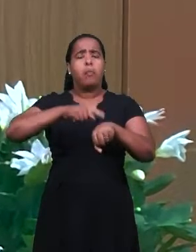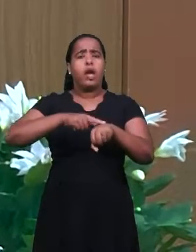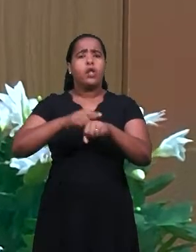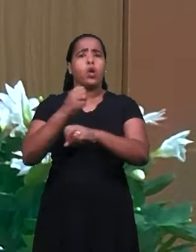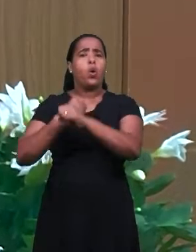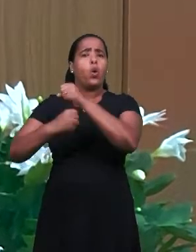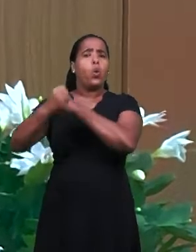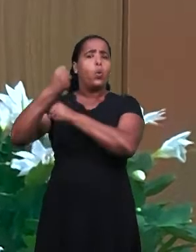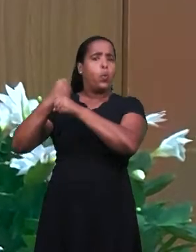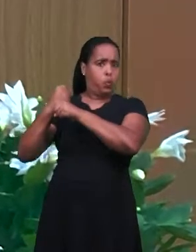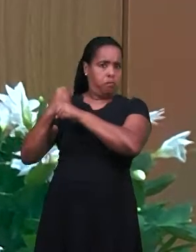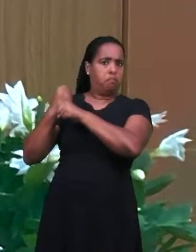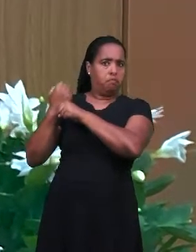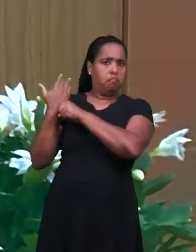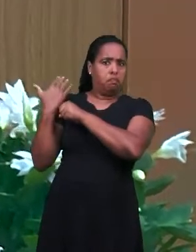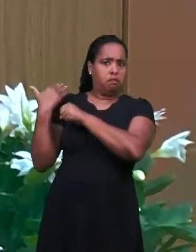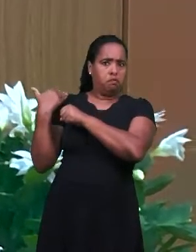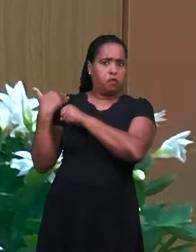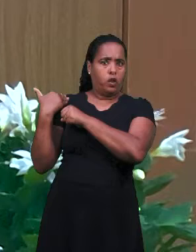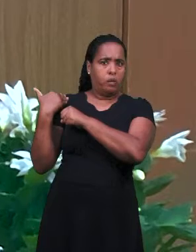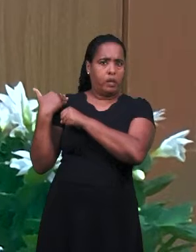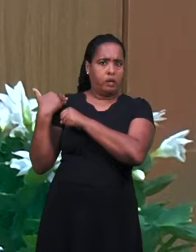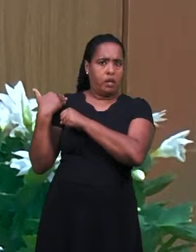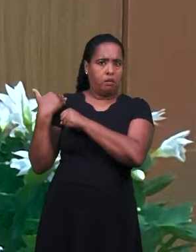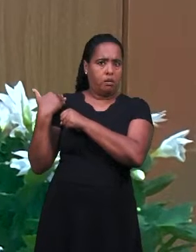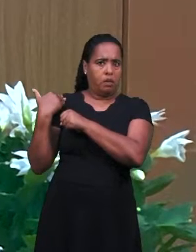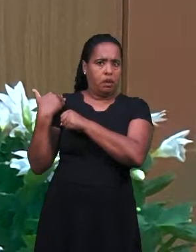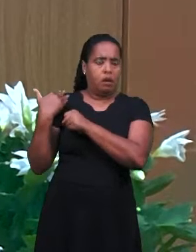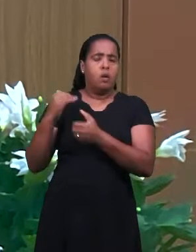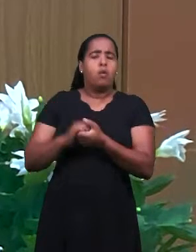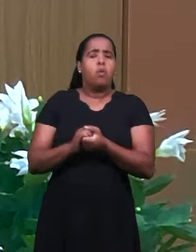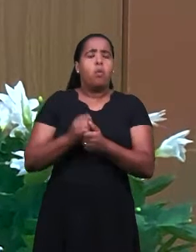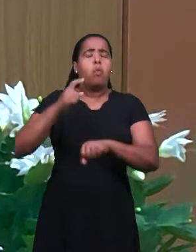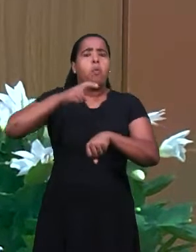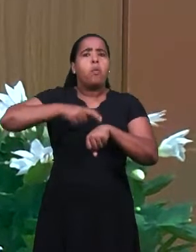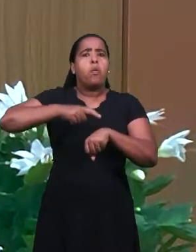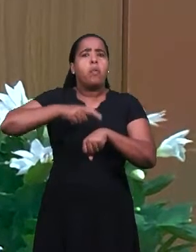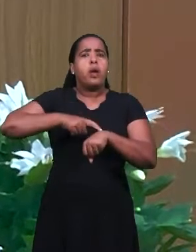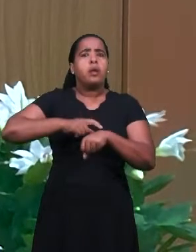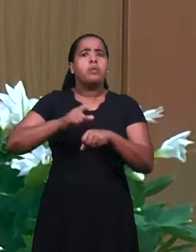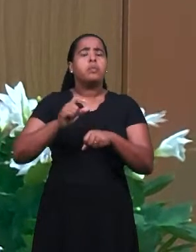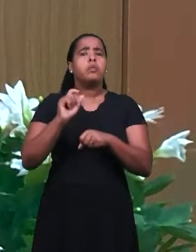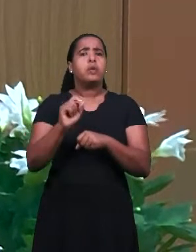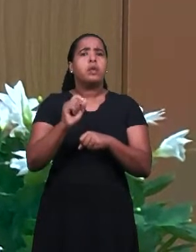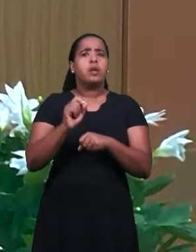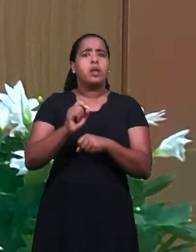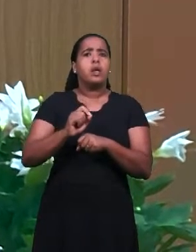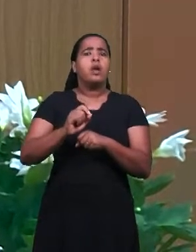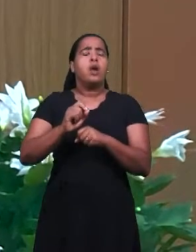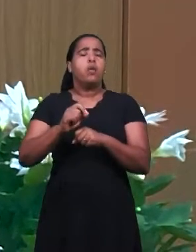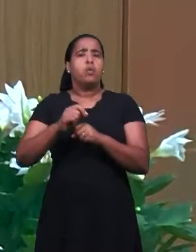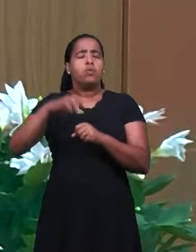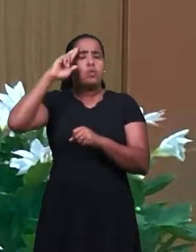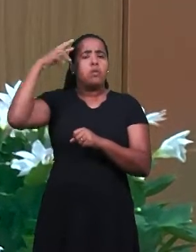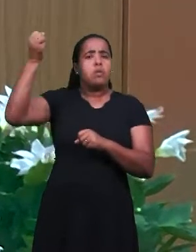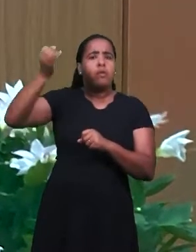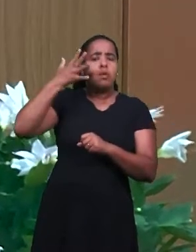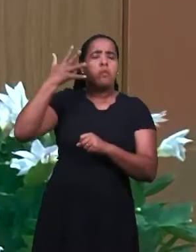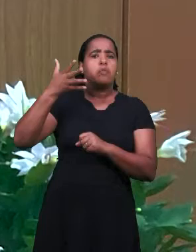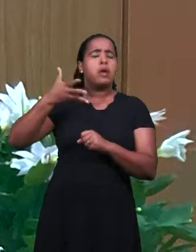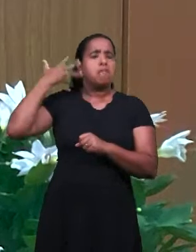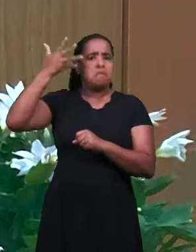различные моменты, когда в прошлом году мы были предупреждены через послания, через